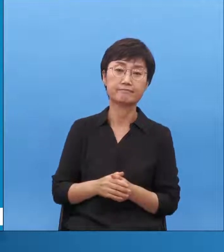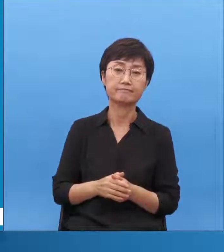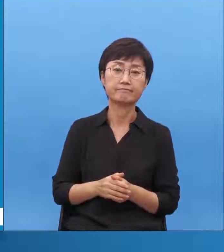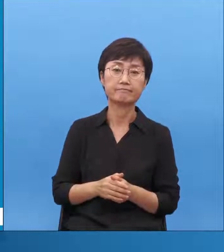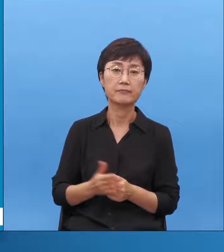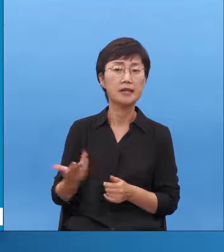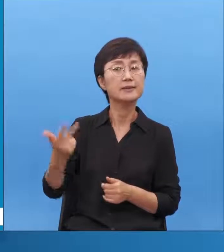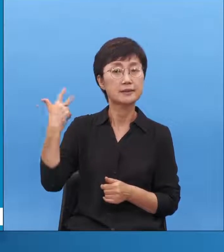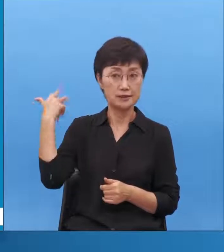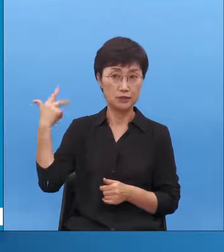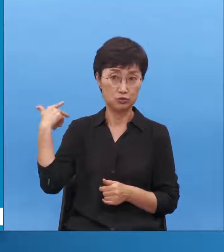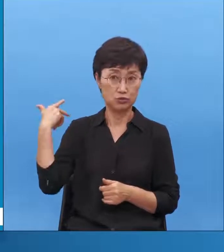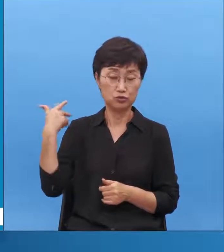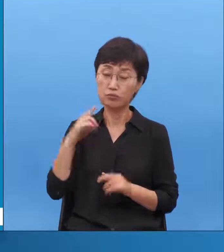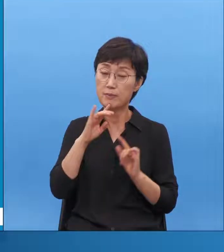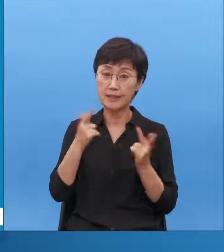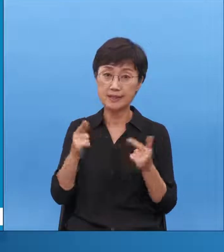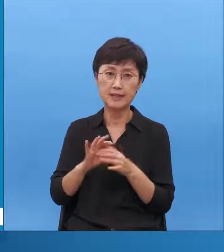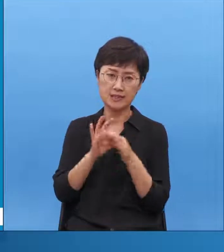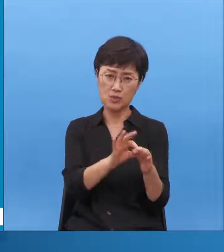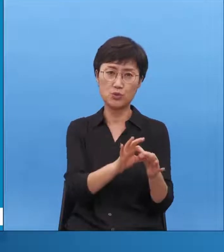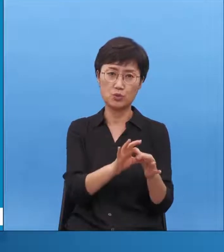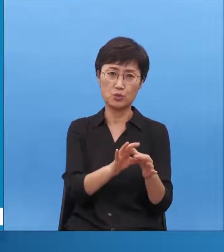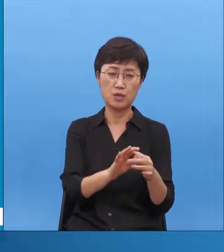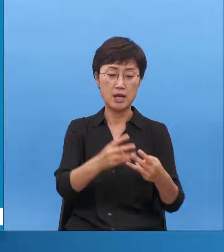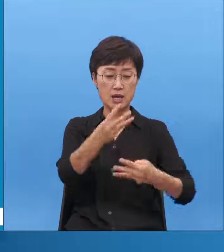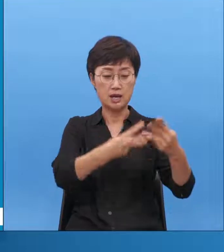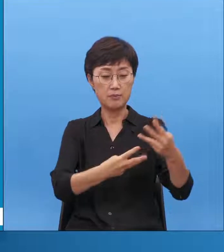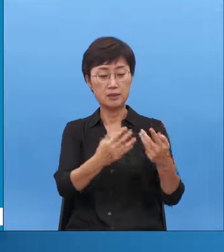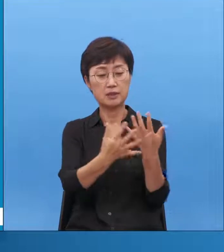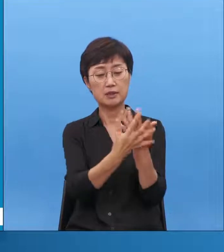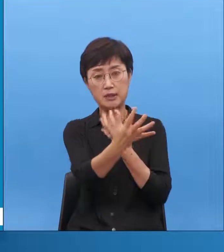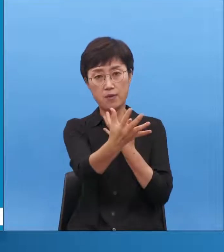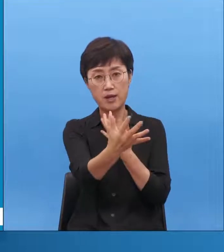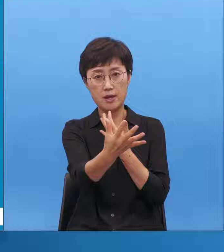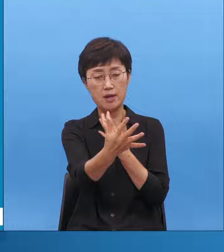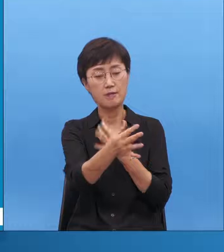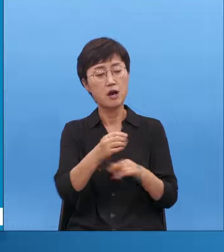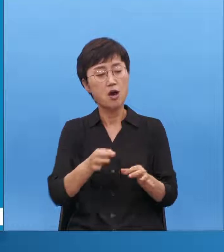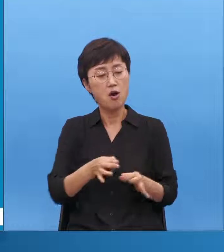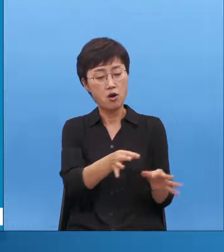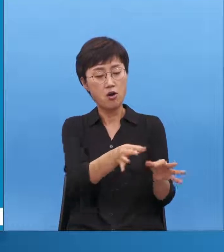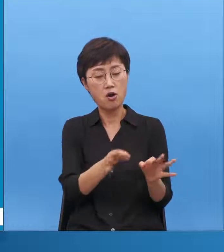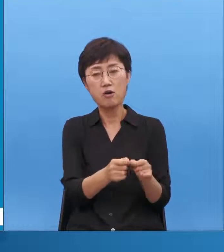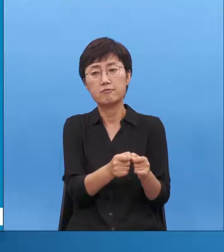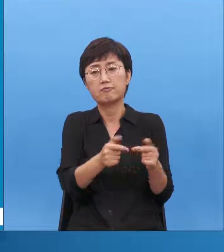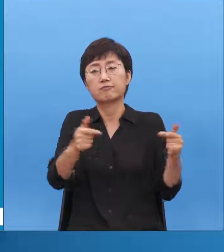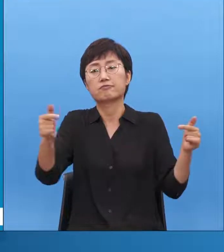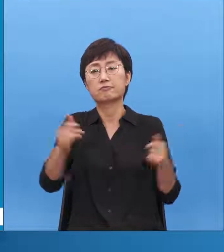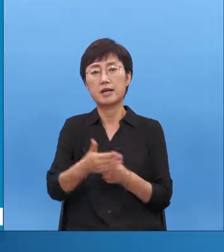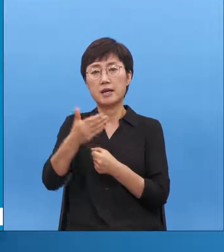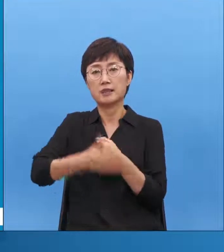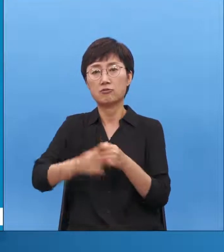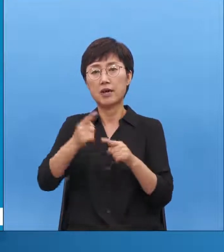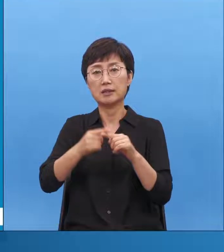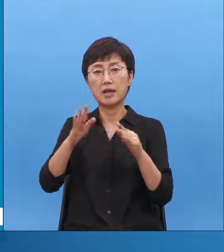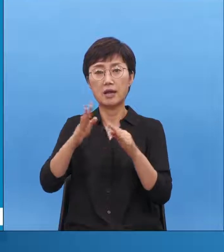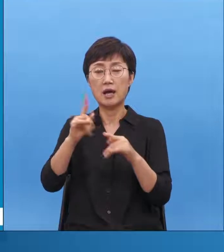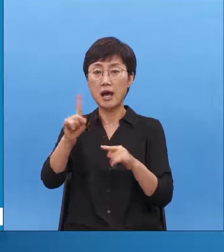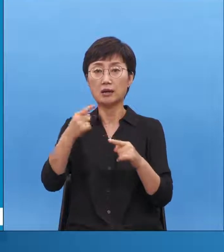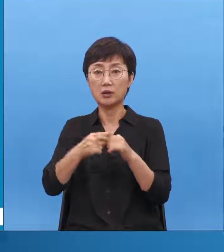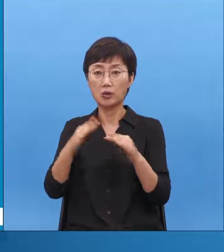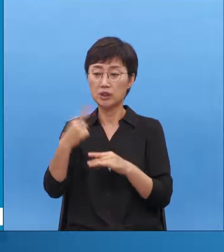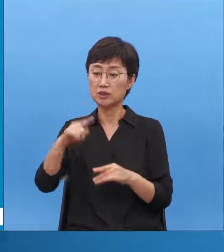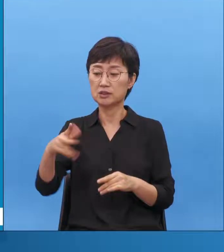한편 지난주에 이어 세계 렘넌트 대회를 마음 담은 헌금이 계속 이어지고 있습니다. 대구 하나교회에서 1,700만